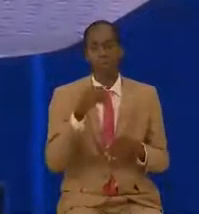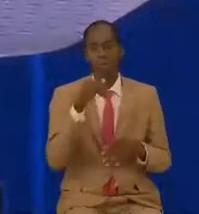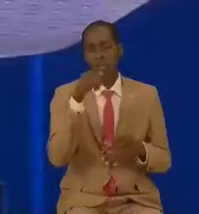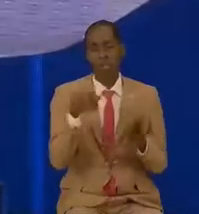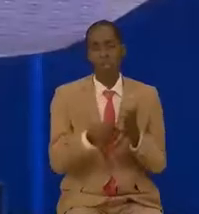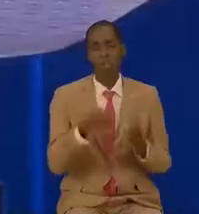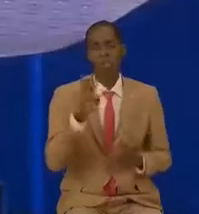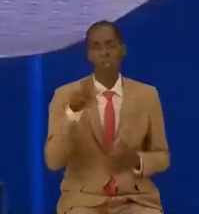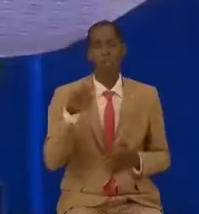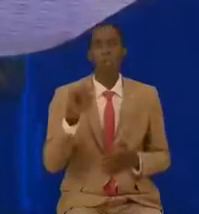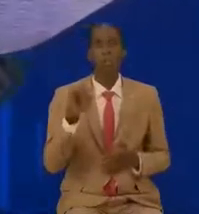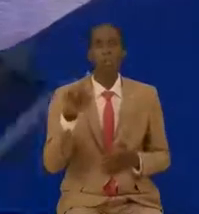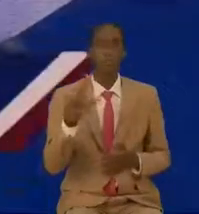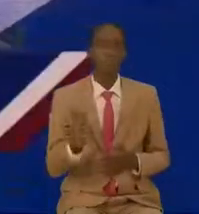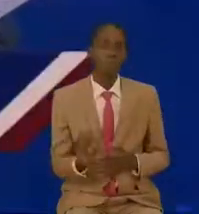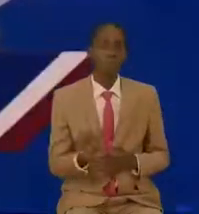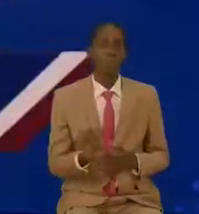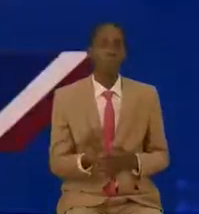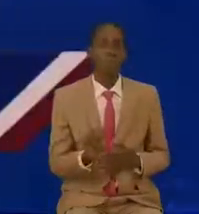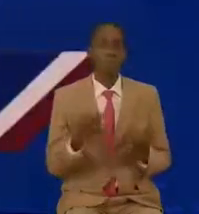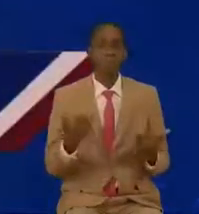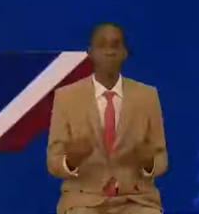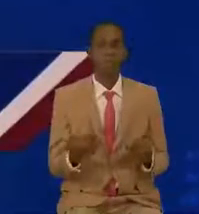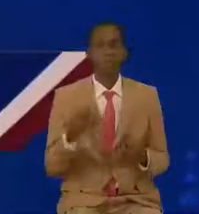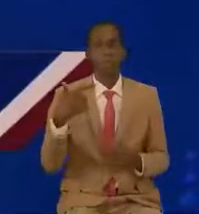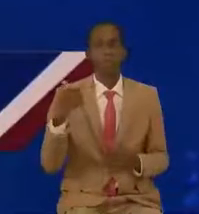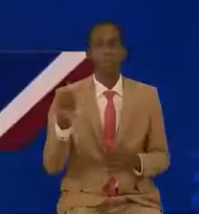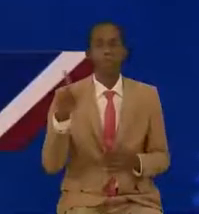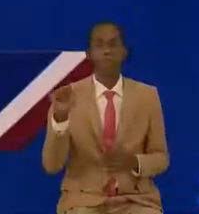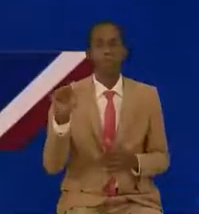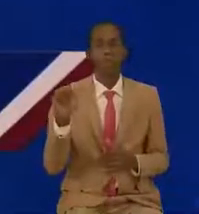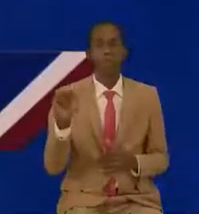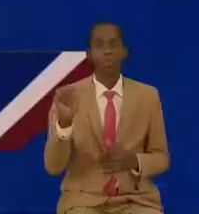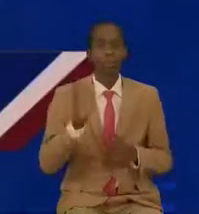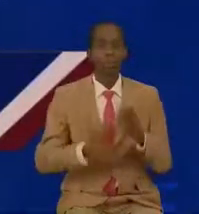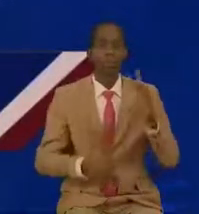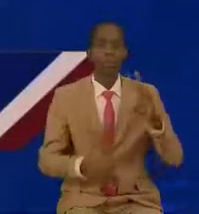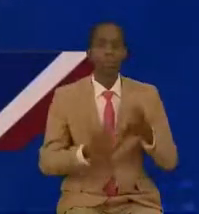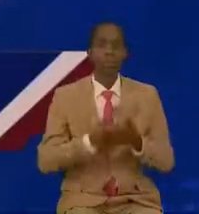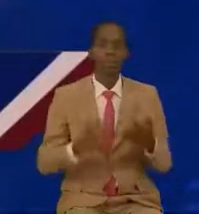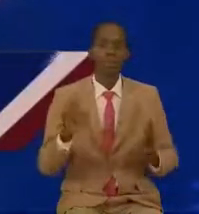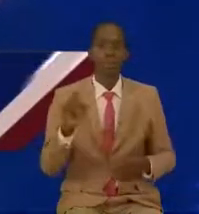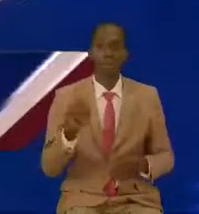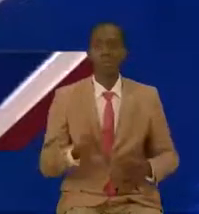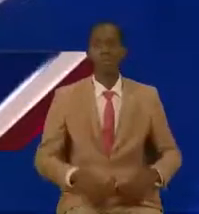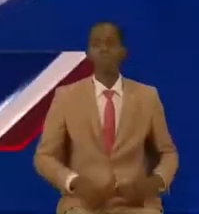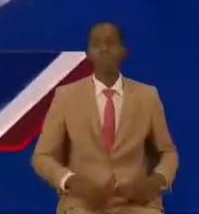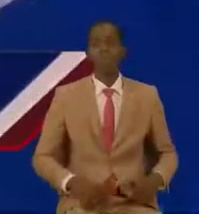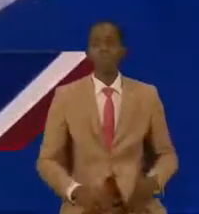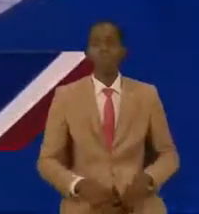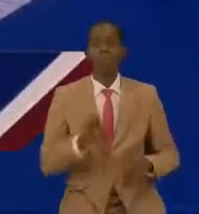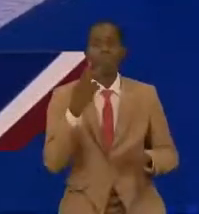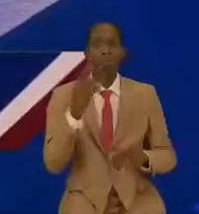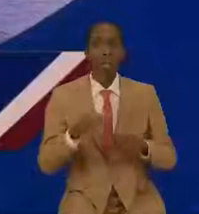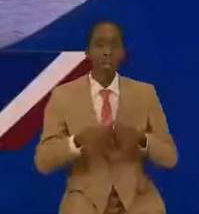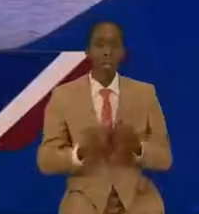Nous lisons de Galates 6, verset 11. Prière, ouvrez votre Bible. Galates 6, verset 11.